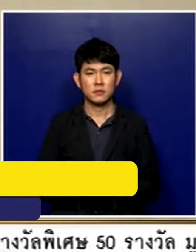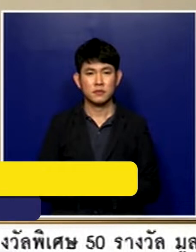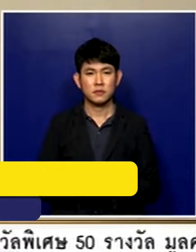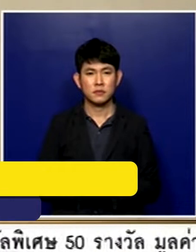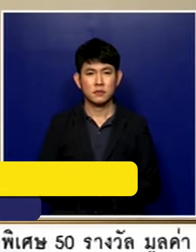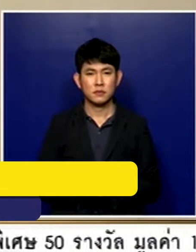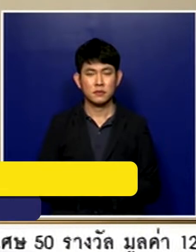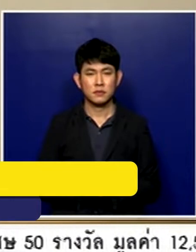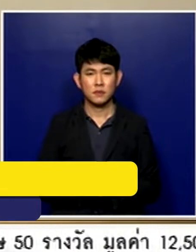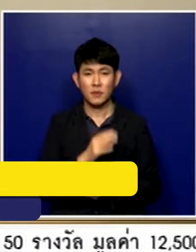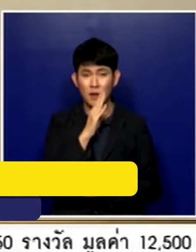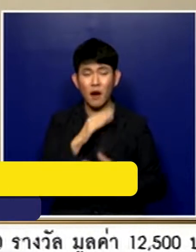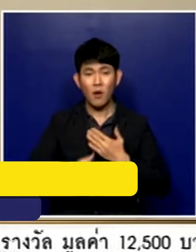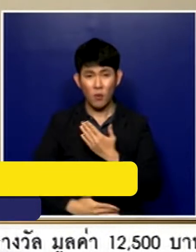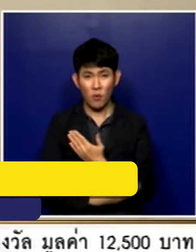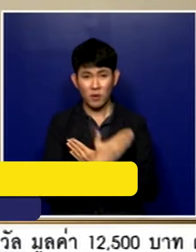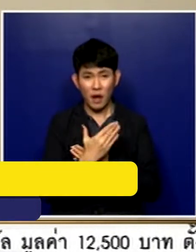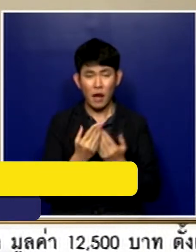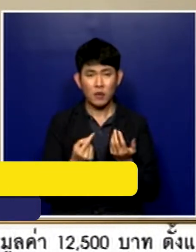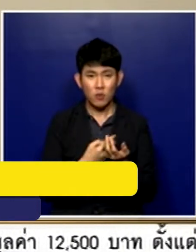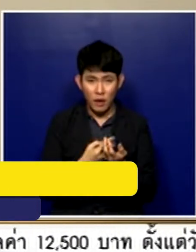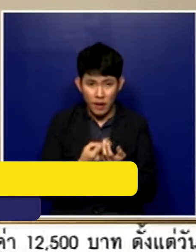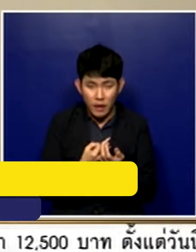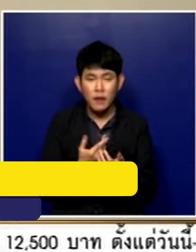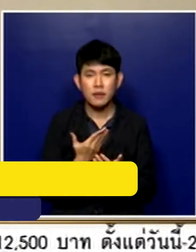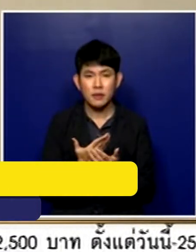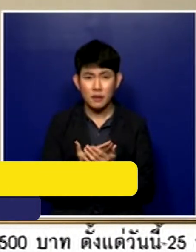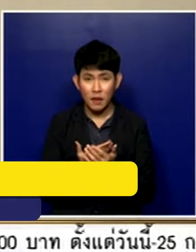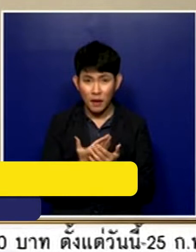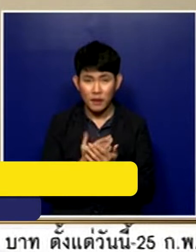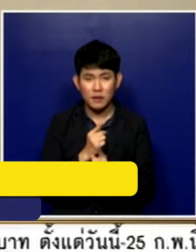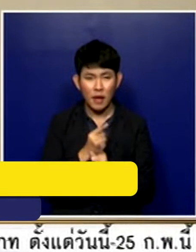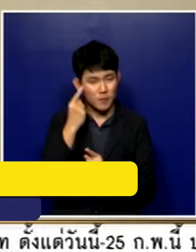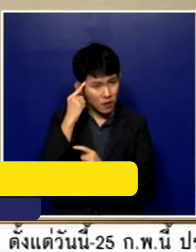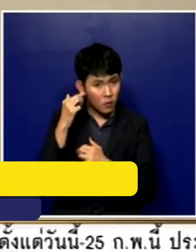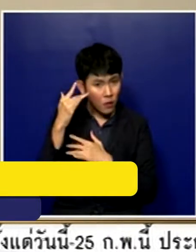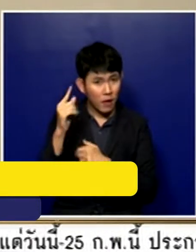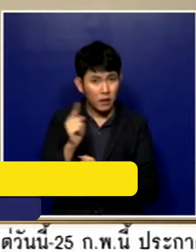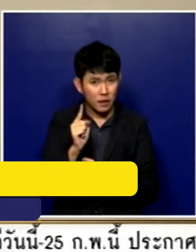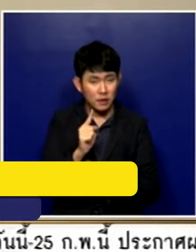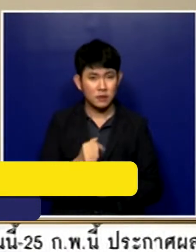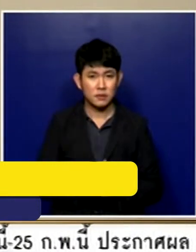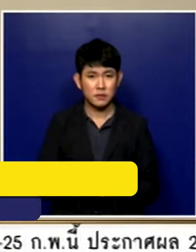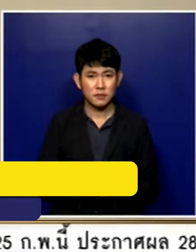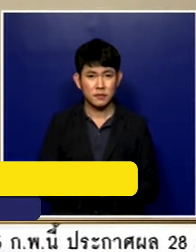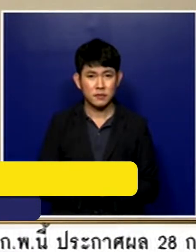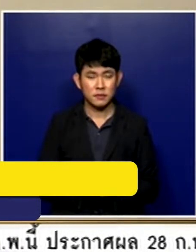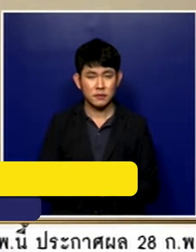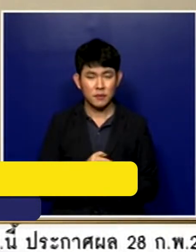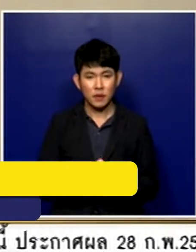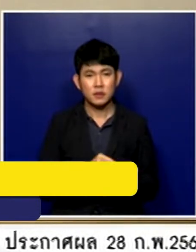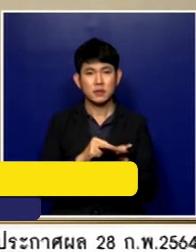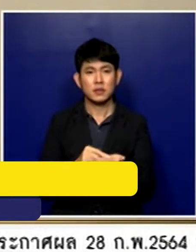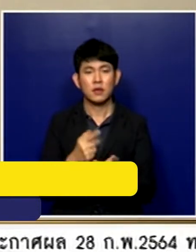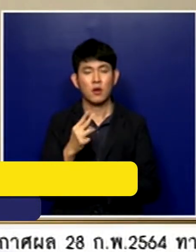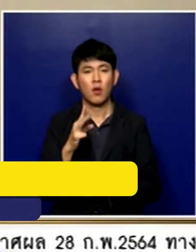ก็แล้วแต่เผื่อได้มีโอกาสเอาตัวเลขเข้ามาตามที่ผมคาดหวังไว้มาแล้วจะทำเสนอใน